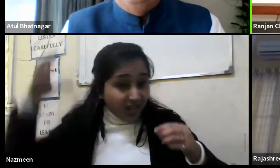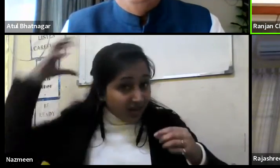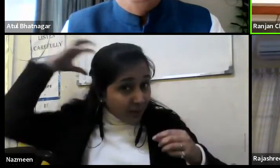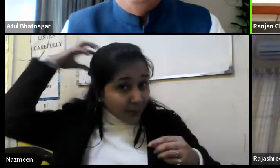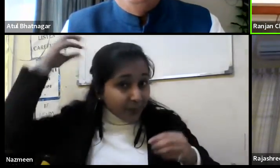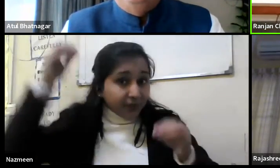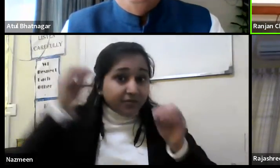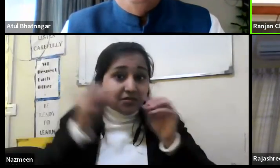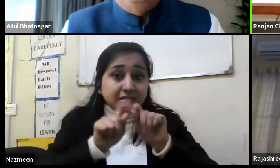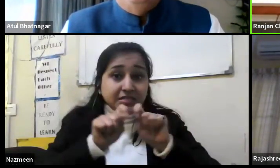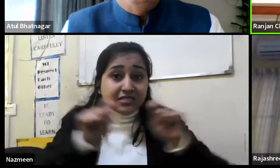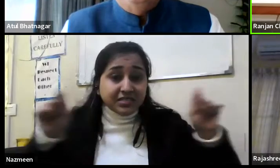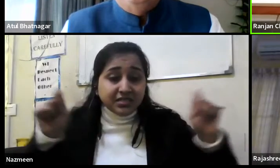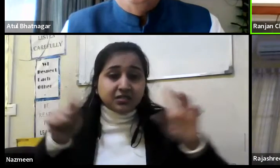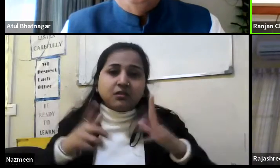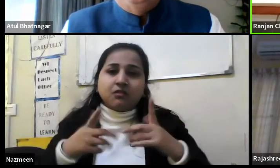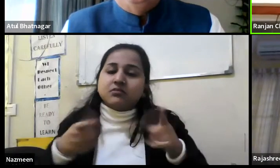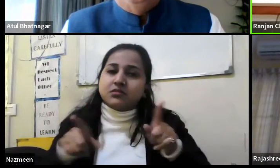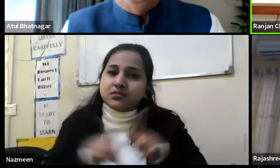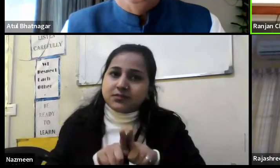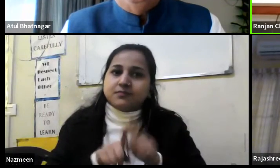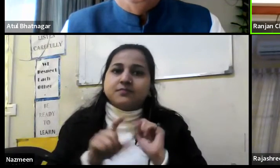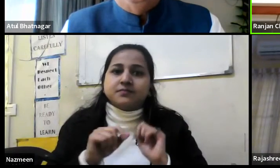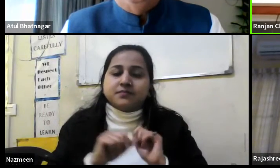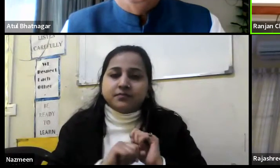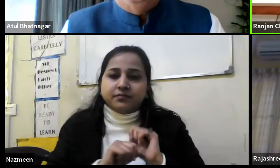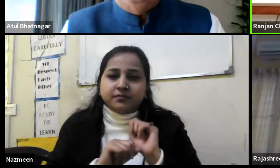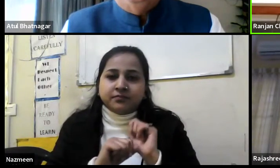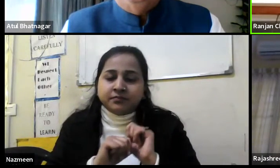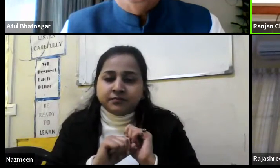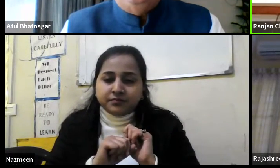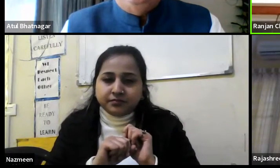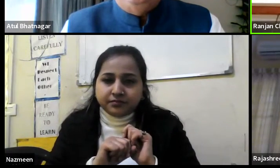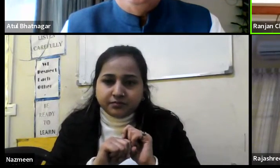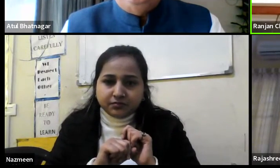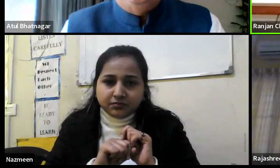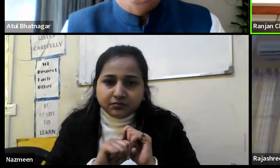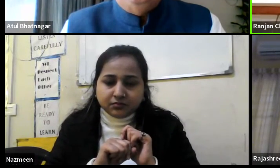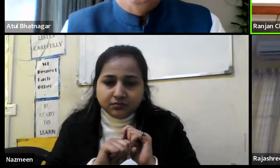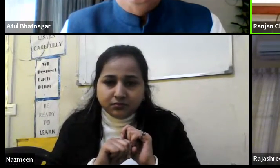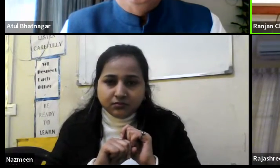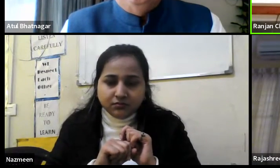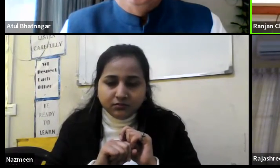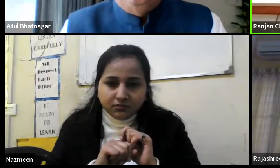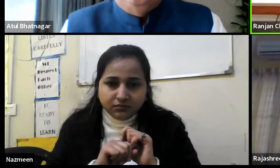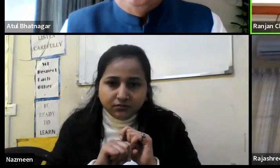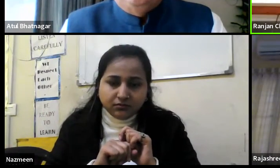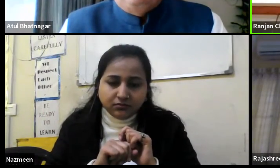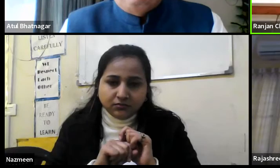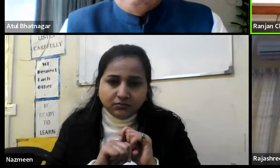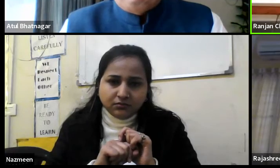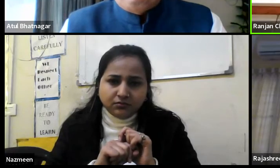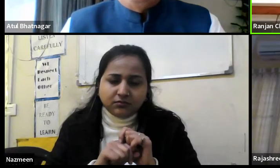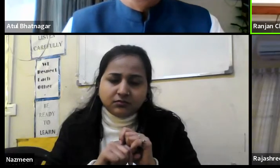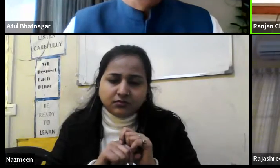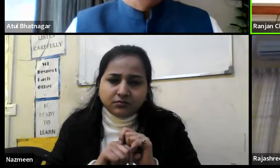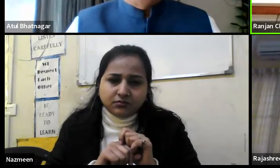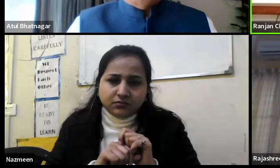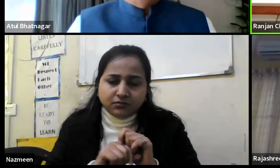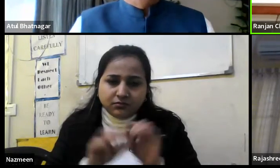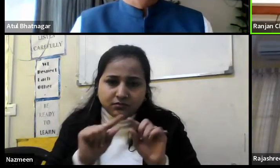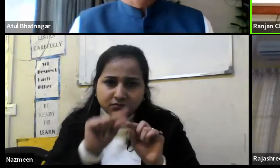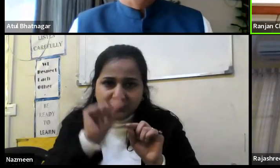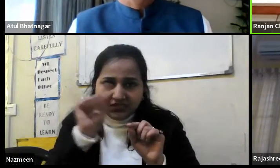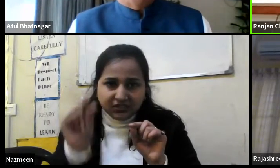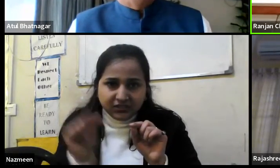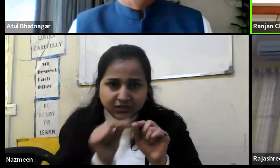हैं हर चीज में, चाहे फिजिकल स्ट्रेचिंग हो, मेंटल स्ट्रेचिंग हो। और हम कह सकते हैं अरे मेरे में ये प्रॉब्लम